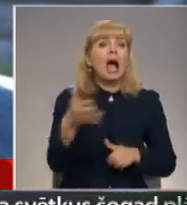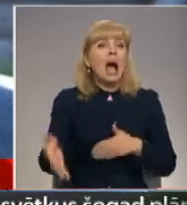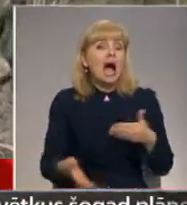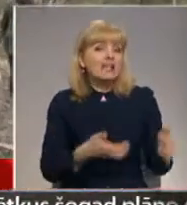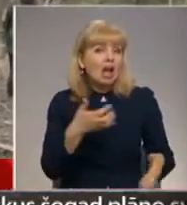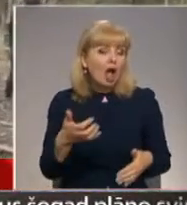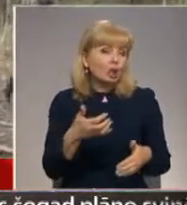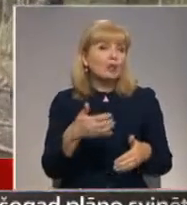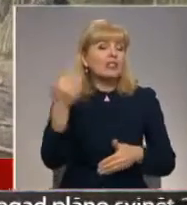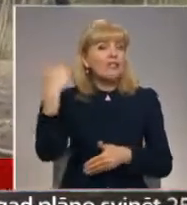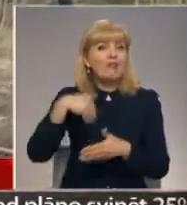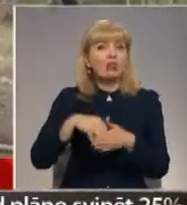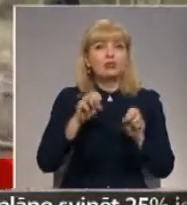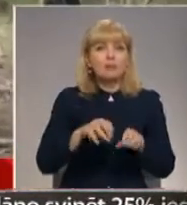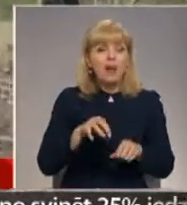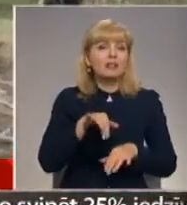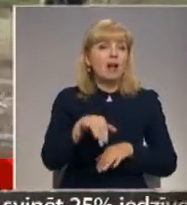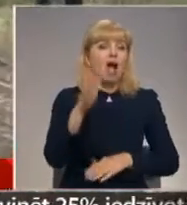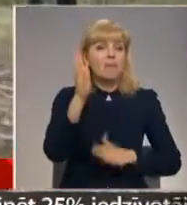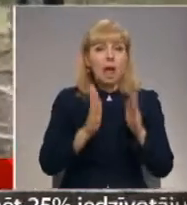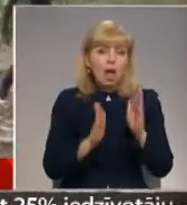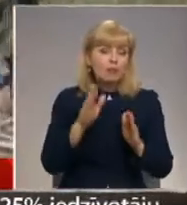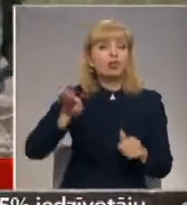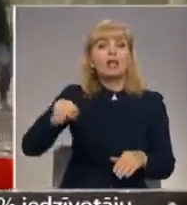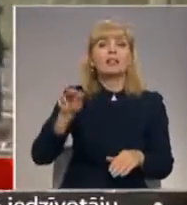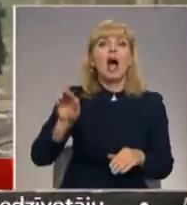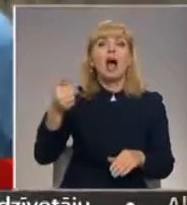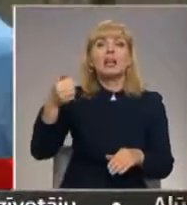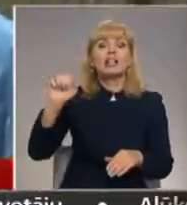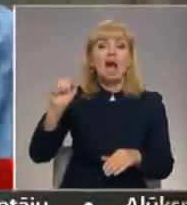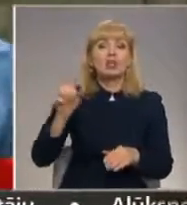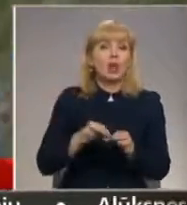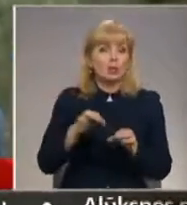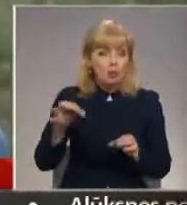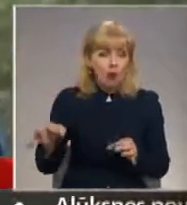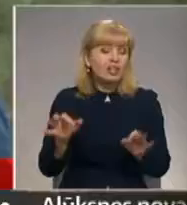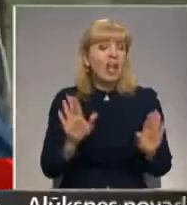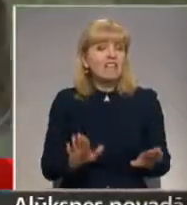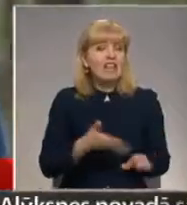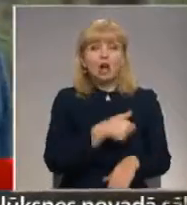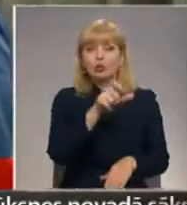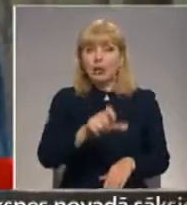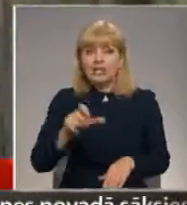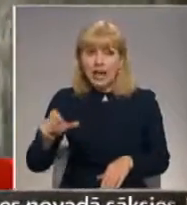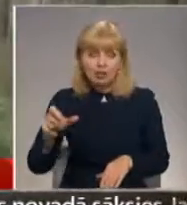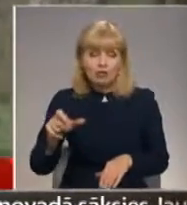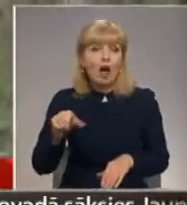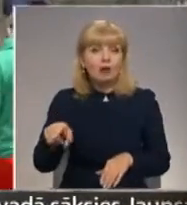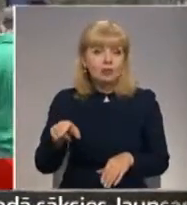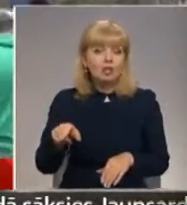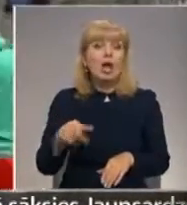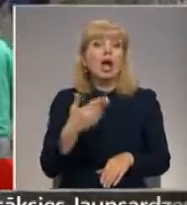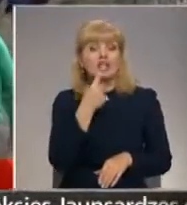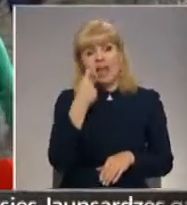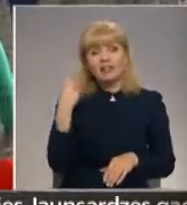vēstures speciālistiem dodas uz Černoručes mežu Dagdas novada Andrupenes pagastā. Šeit vietējo iedzīvotāju prāt kilometra attālumā no jau